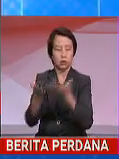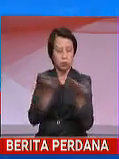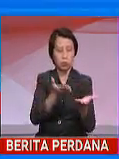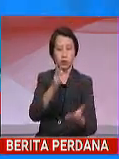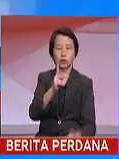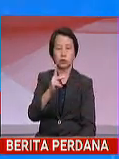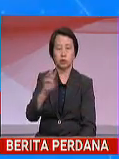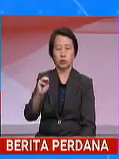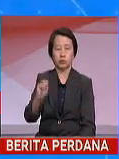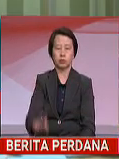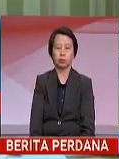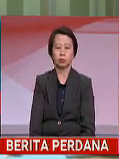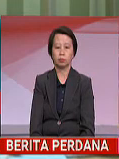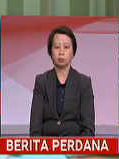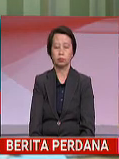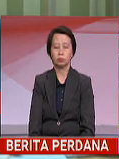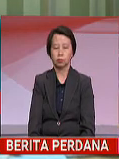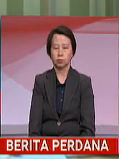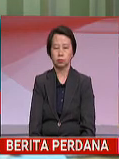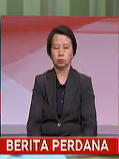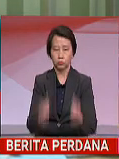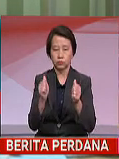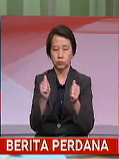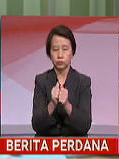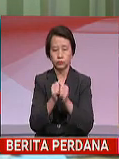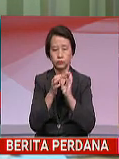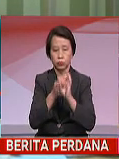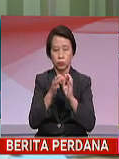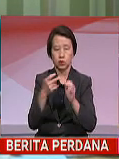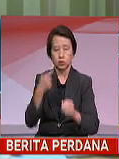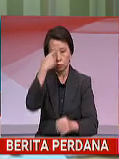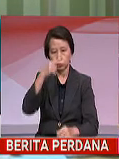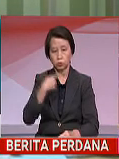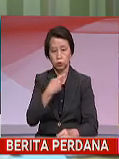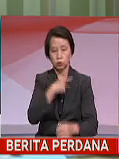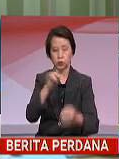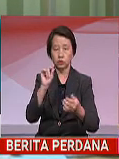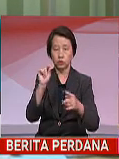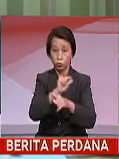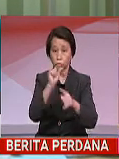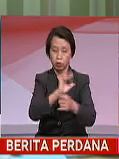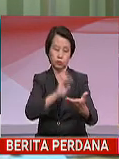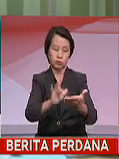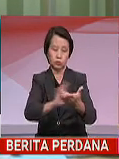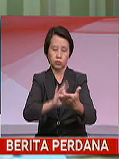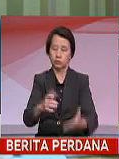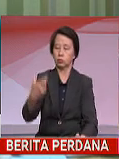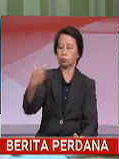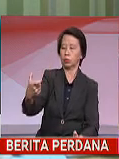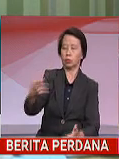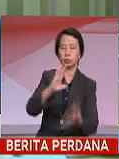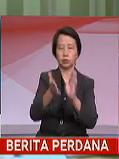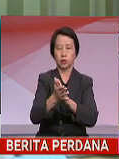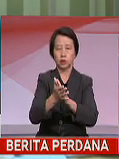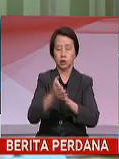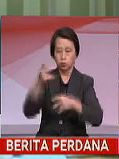Kesihatan. Jadi agak adalah sangat penting untuk kita menggunakan aplikasi MySejahtera supaya proses kontak